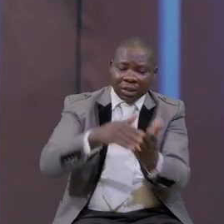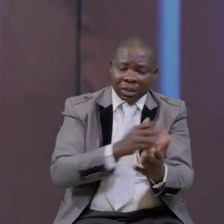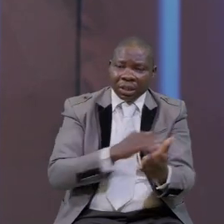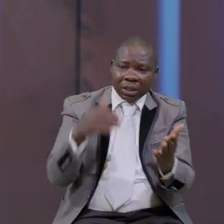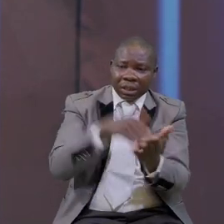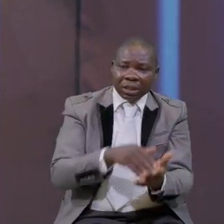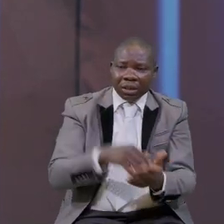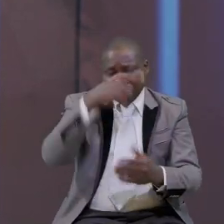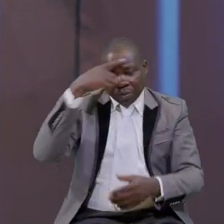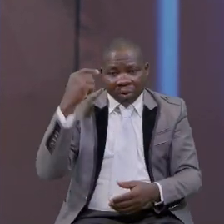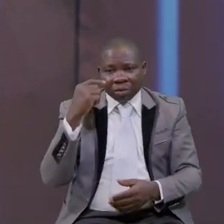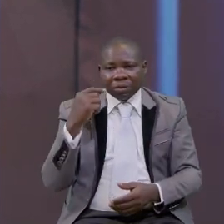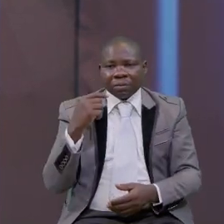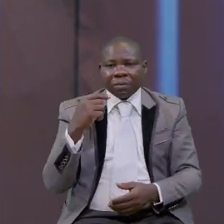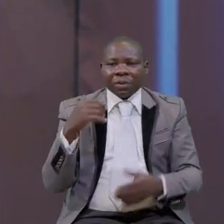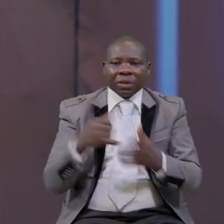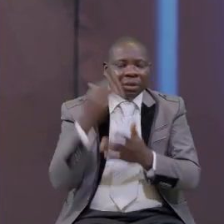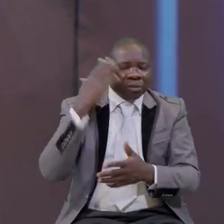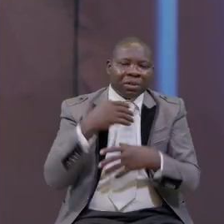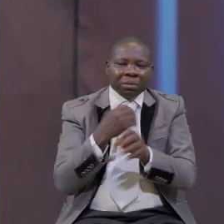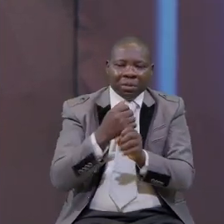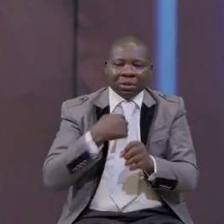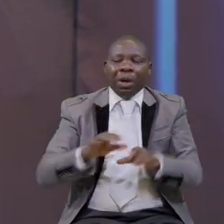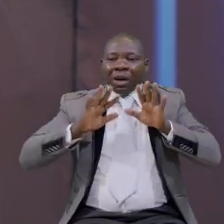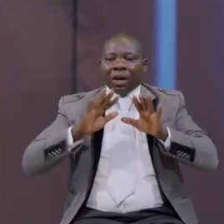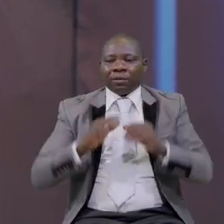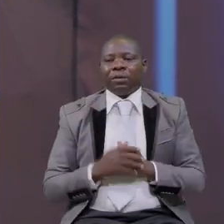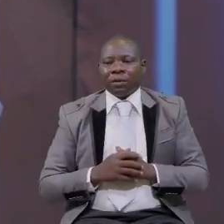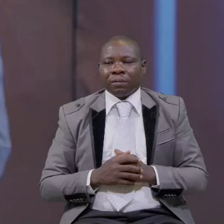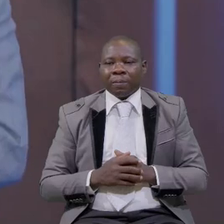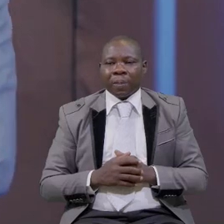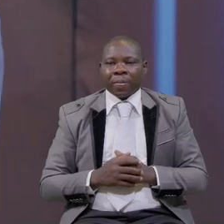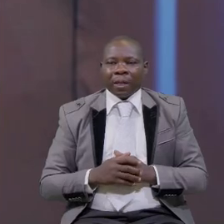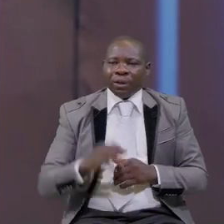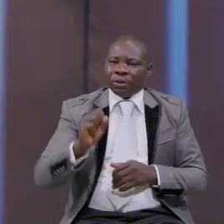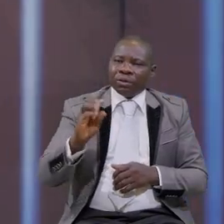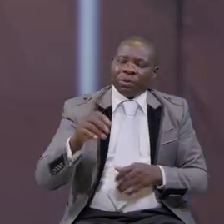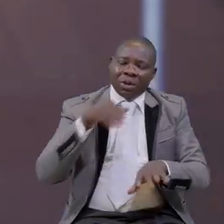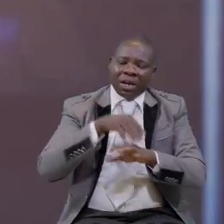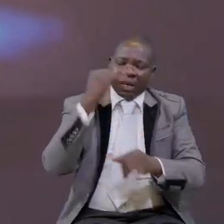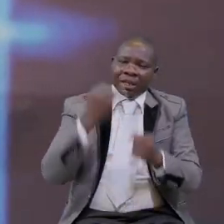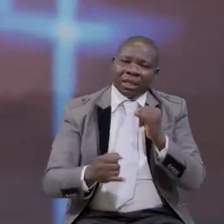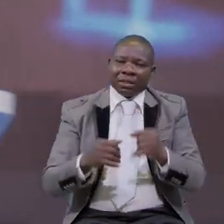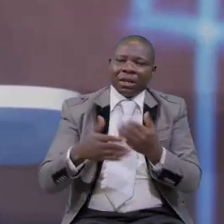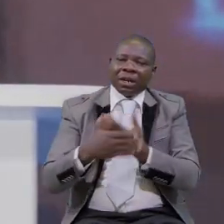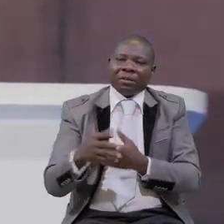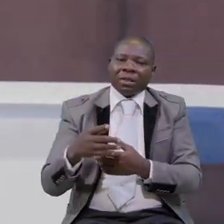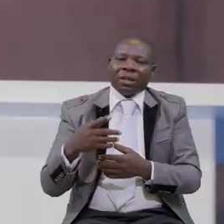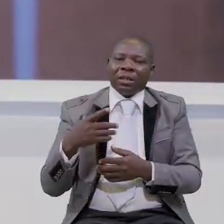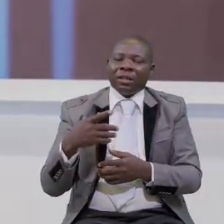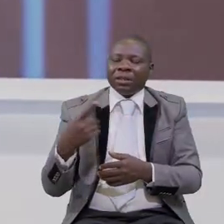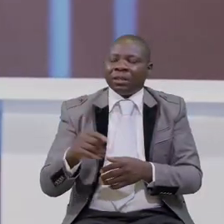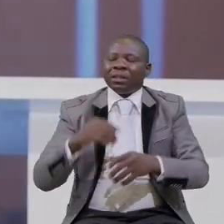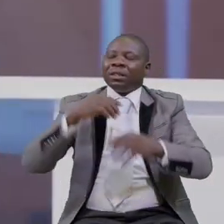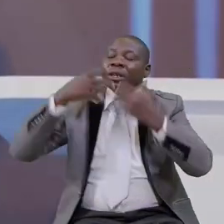cette annonce publicitaire. Parce que ça me rendait peur, ça me faisait peur. Et finalement, après qu'ils